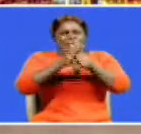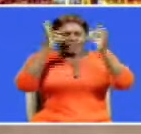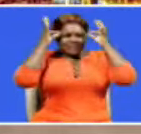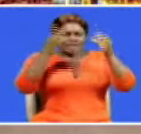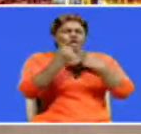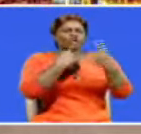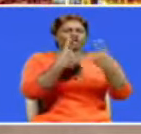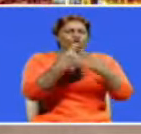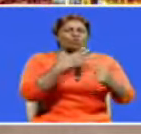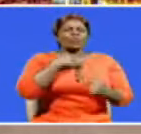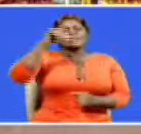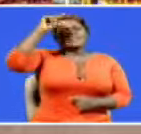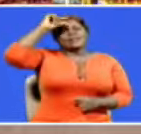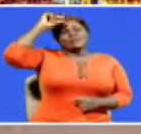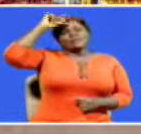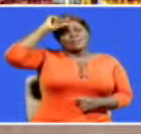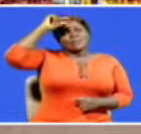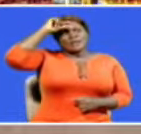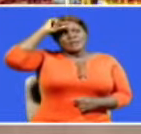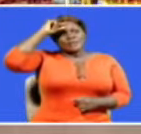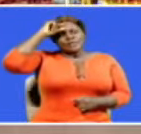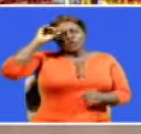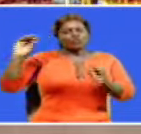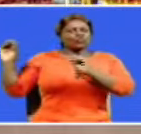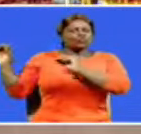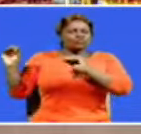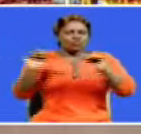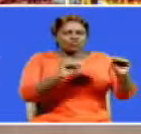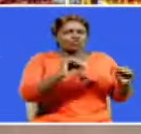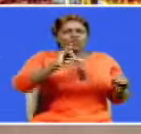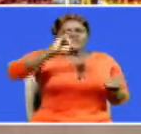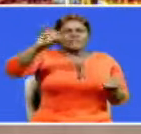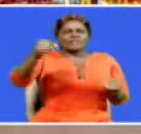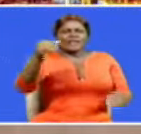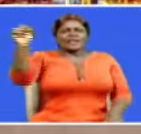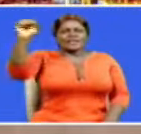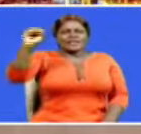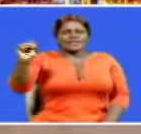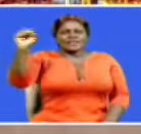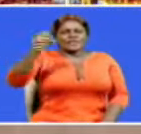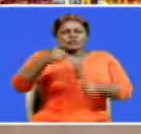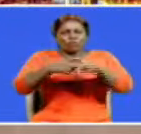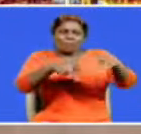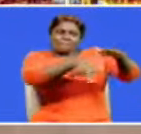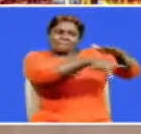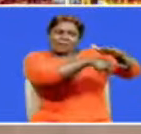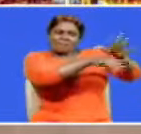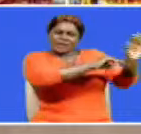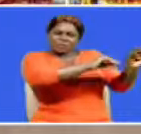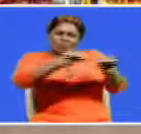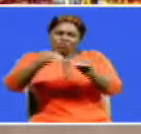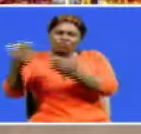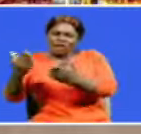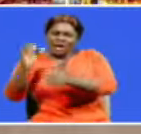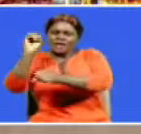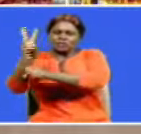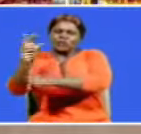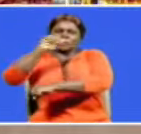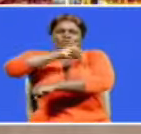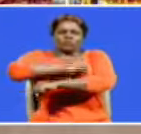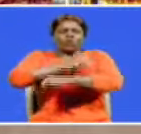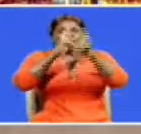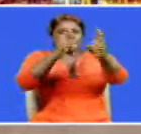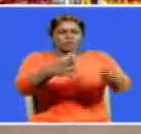waliozungumza walitaka serikali kuhamisha mara moja sekondari msingi kutoka shule za msingi hadi sekondari.